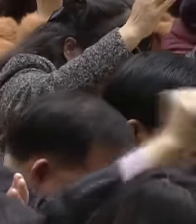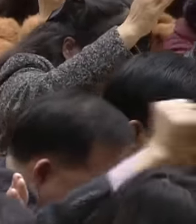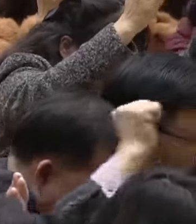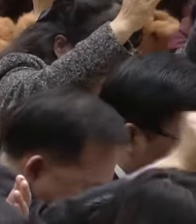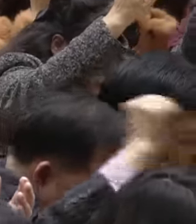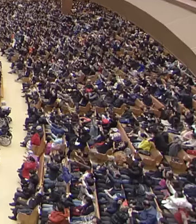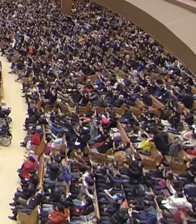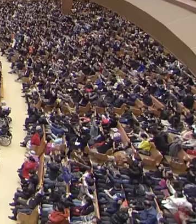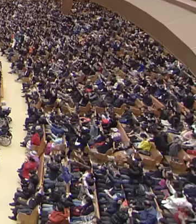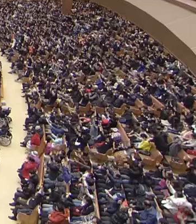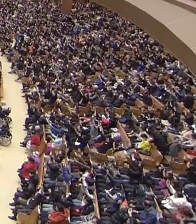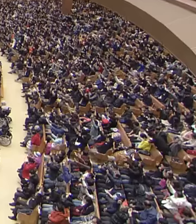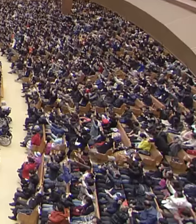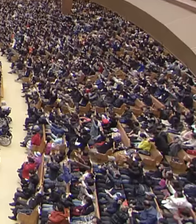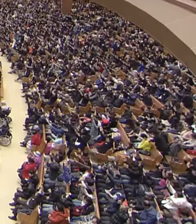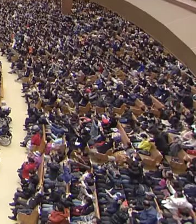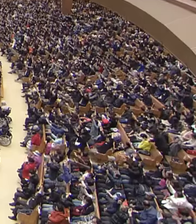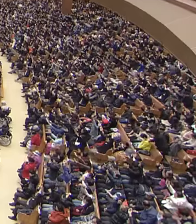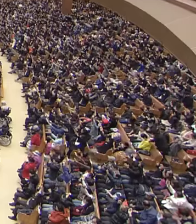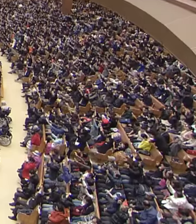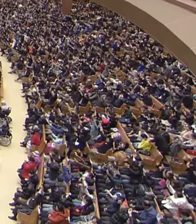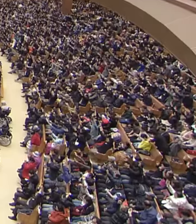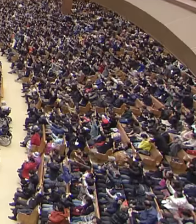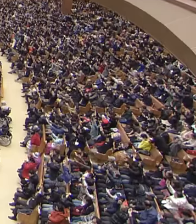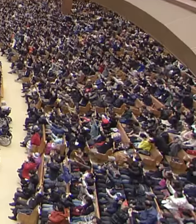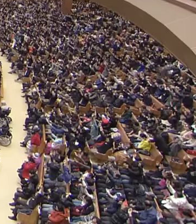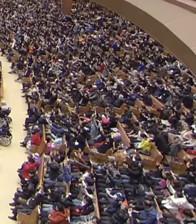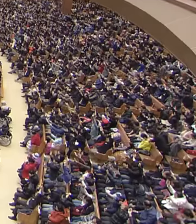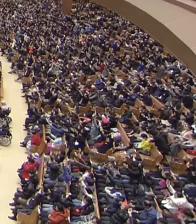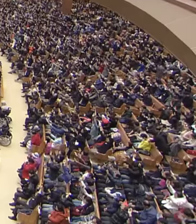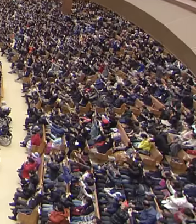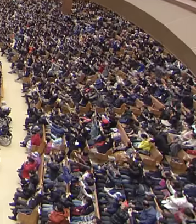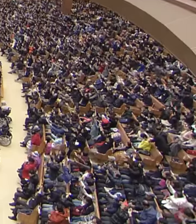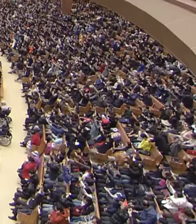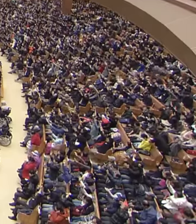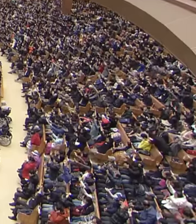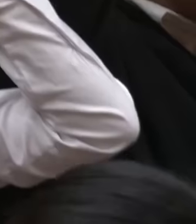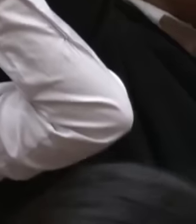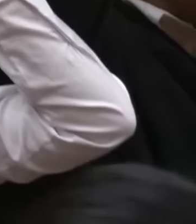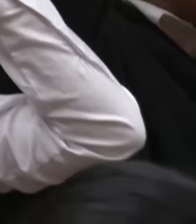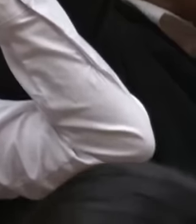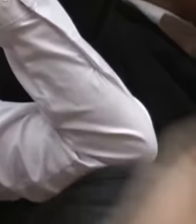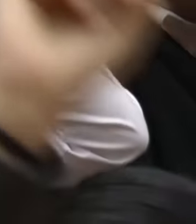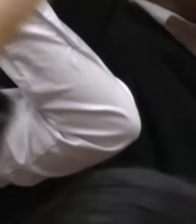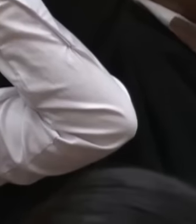용서하여 주셔서 하나님 부가심도 끝내버리게 하옵소서. 주님